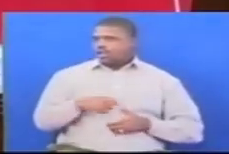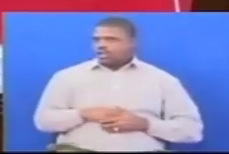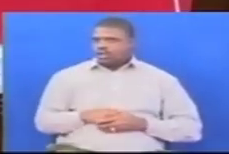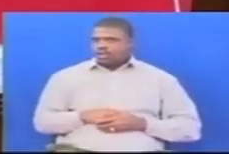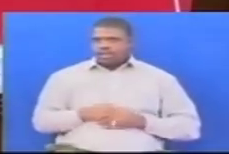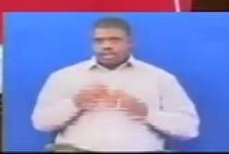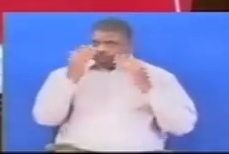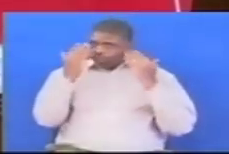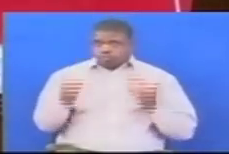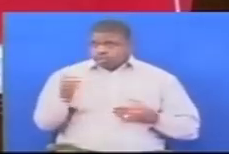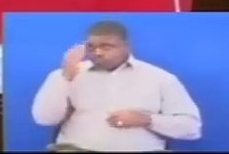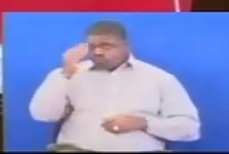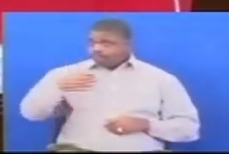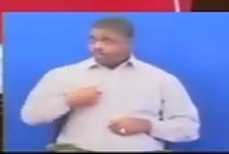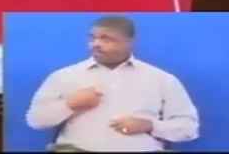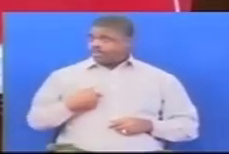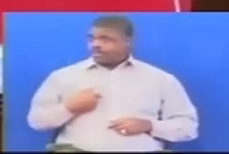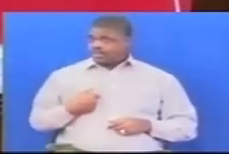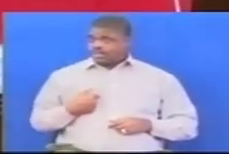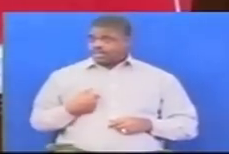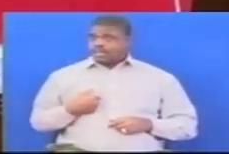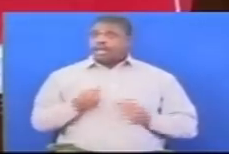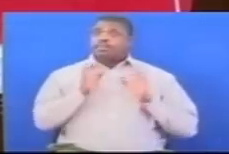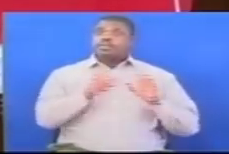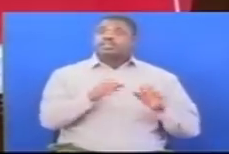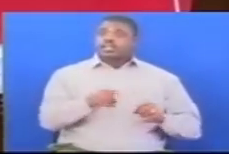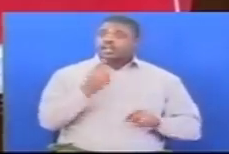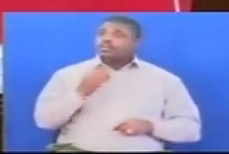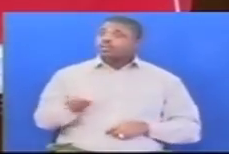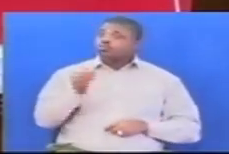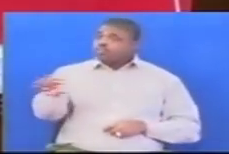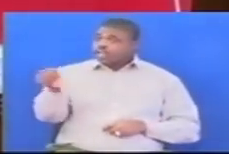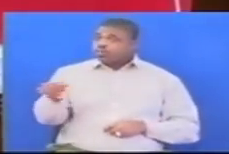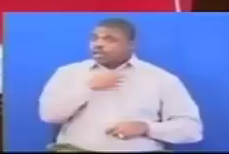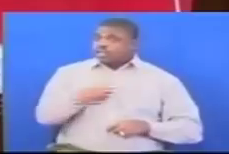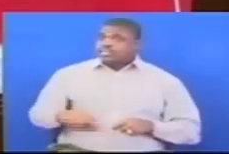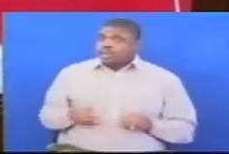Nikose kujua mimi. Baada kumtisha, taupeka kwa rais akatetemeka hapa.